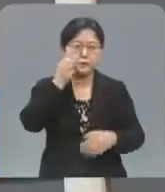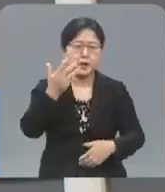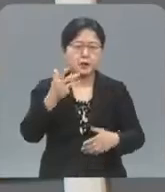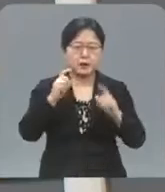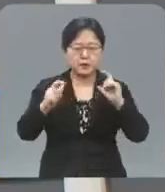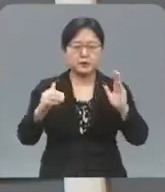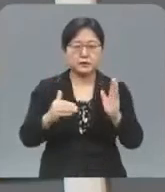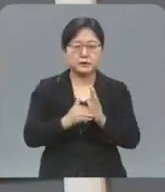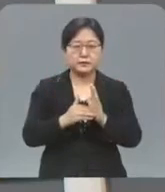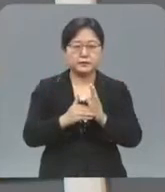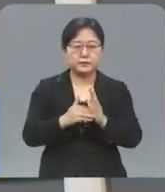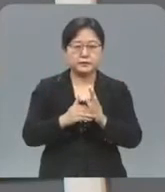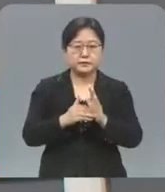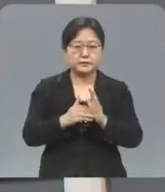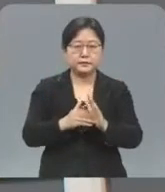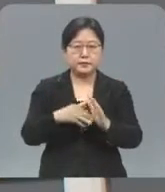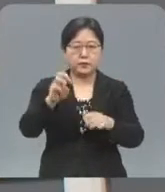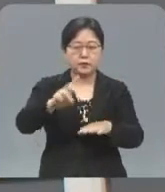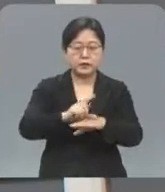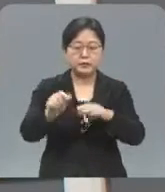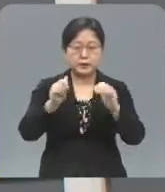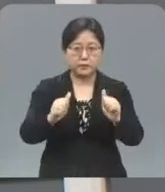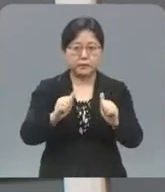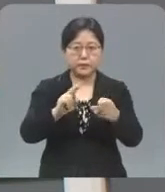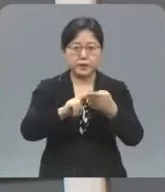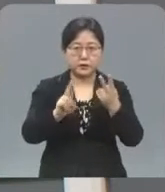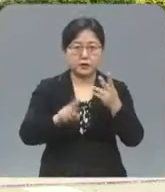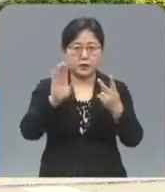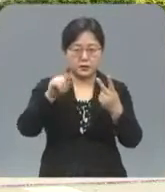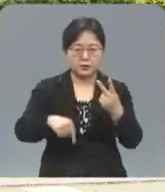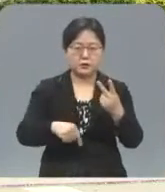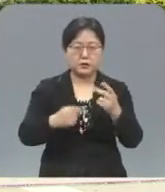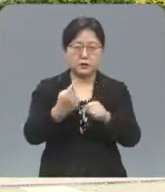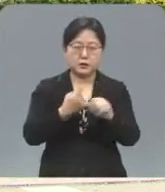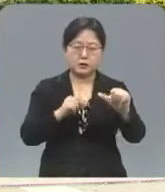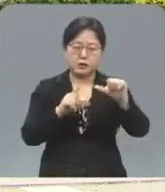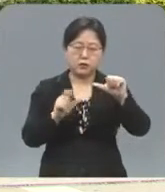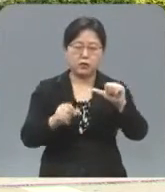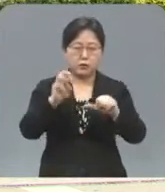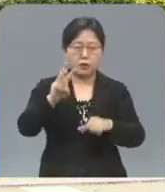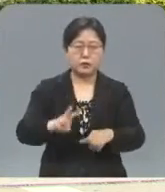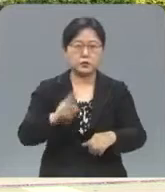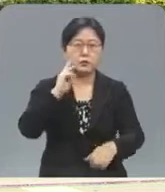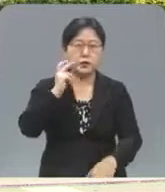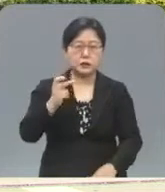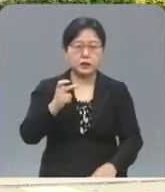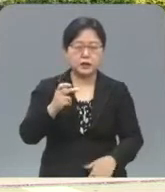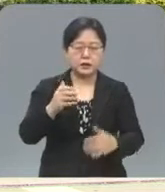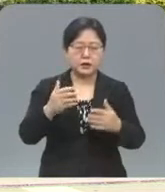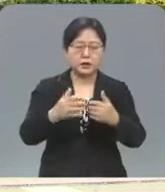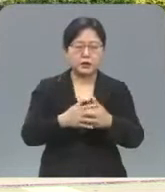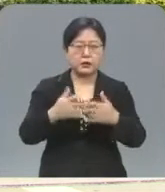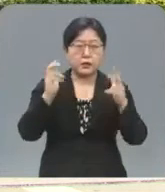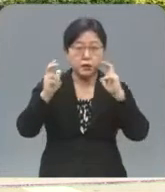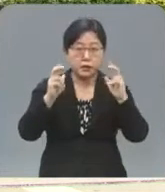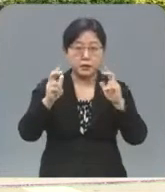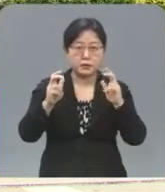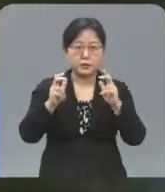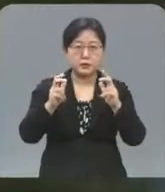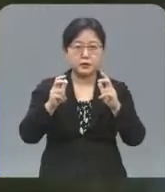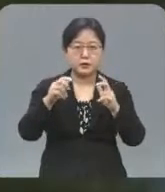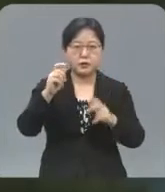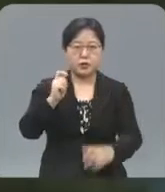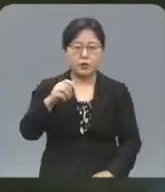8개월형을 선고받았습니다. 광주지방법원 형사 2부는 지난해 5월 광주 광산구의 한 폐기물 업체에서